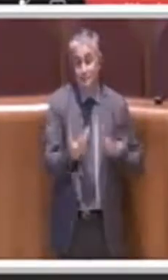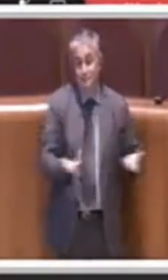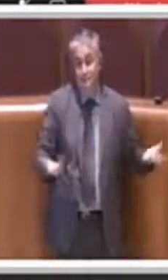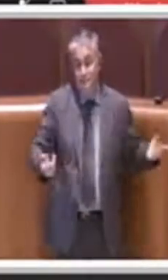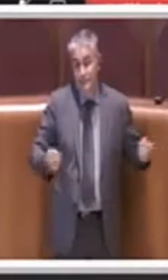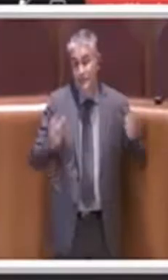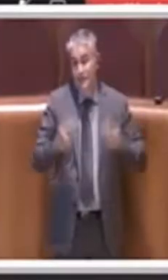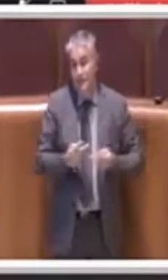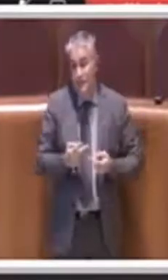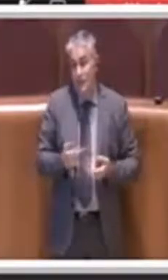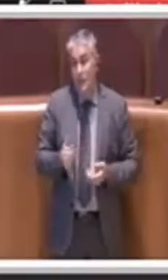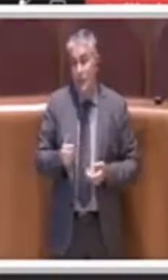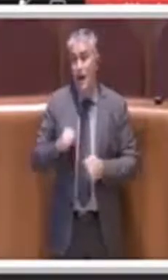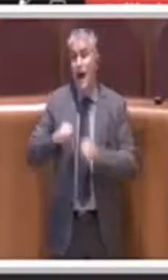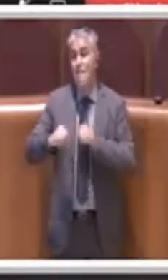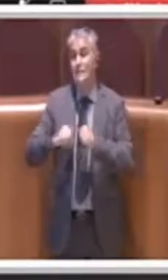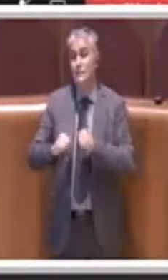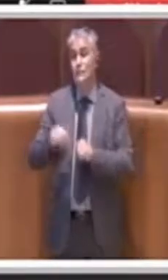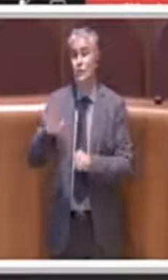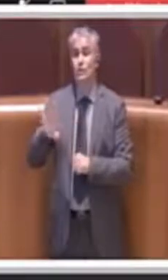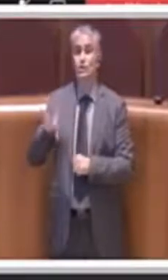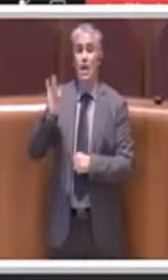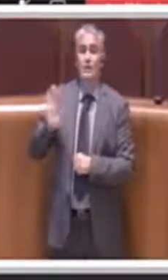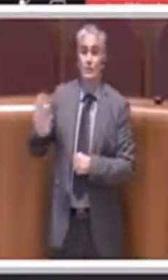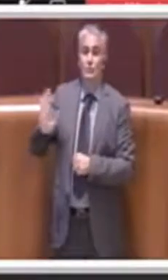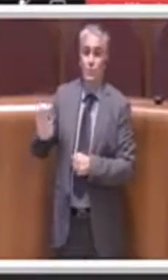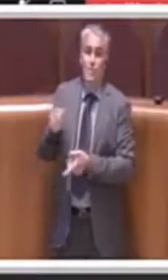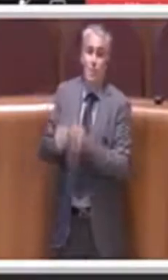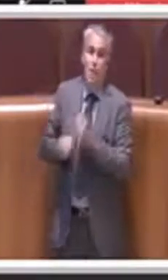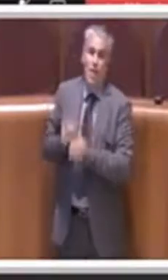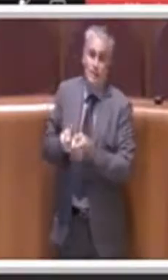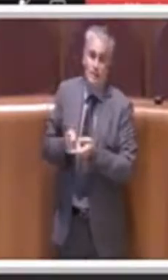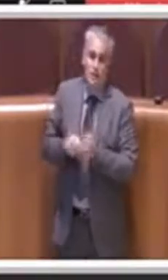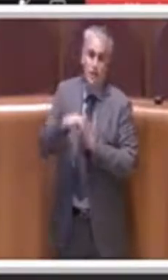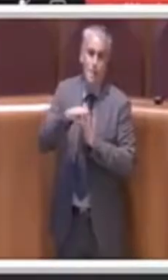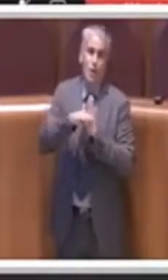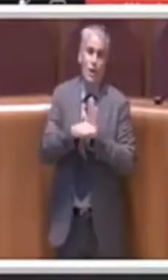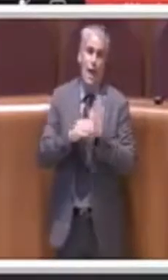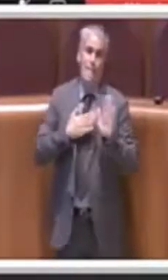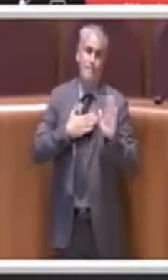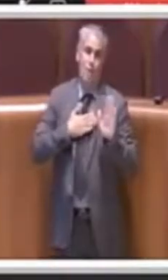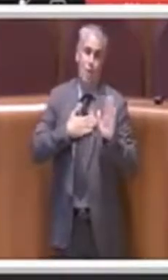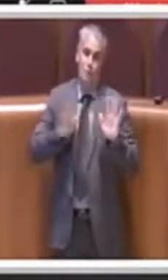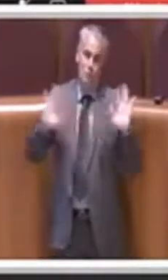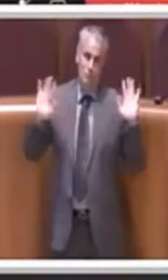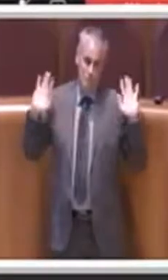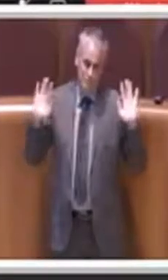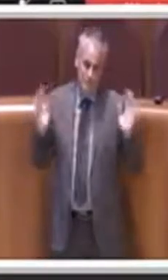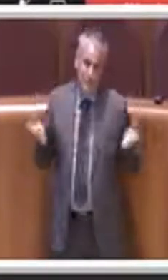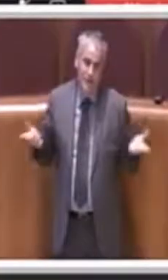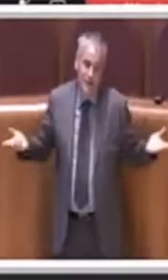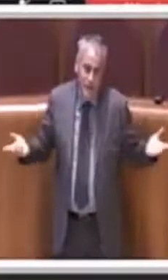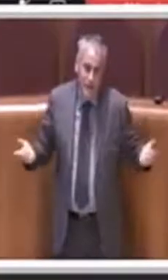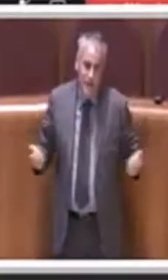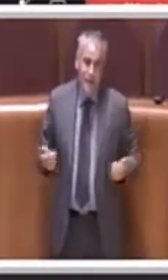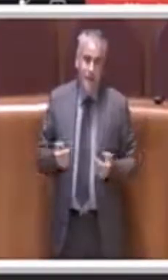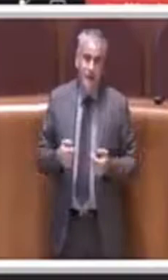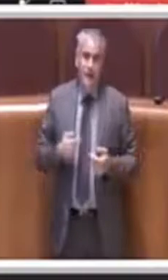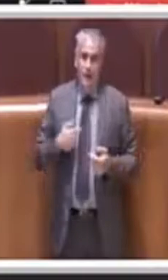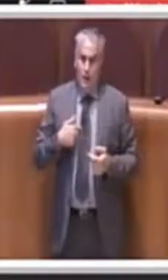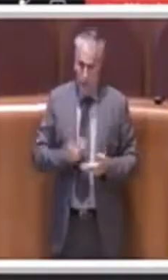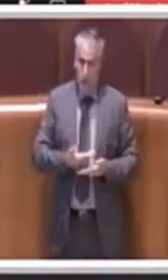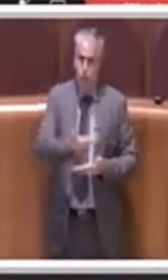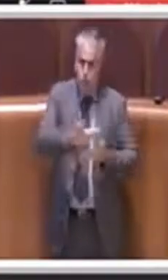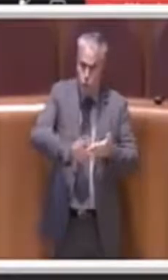scelte politiche che ogni amministrazione fa sulla base delle proprie linee programmatiche. Noi abbiamo delle linee programmatiche che ovviamente riversiamo nei